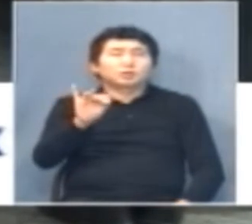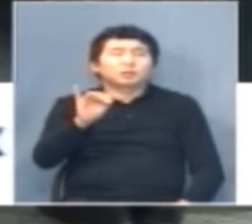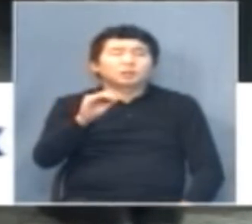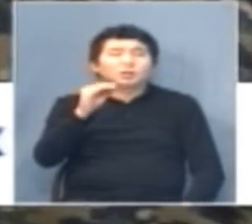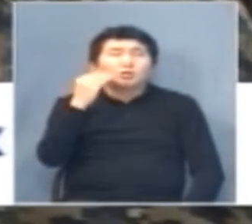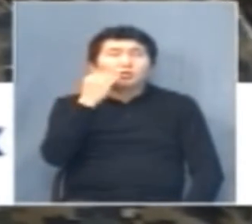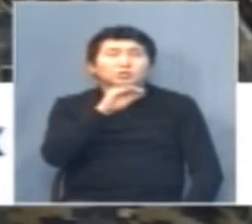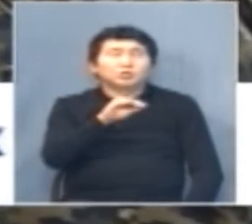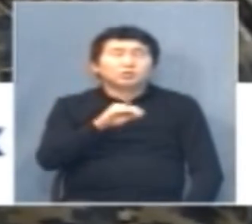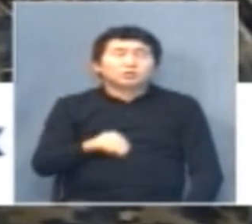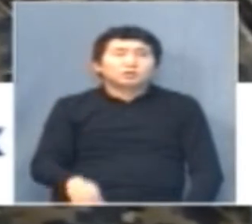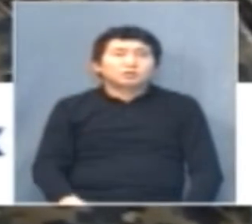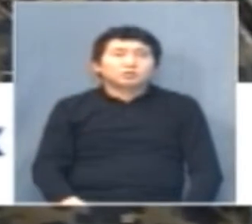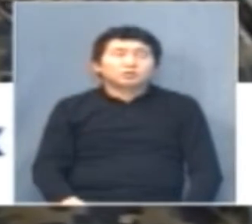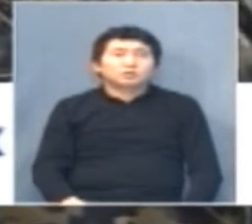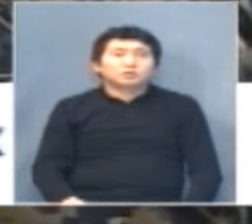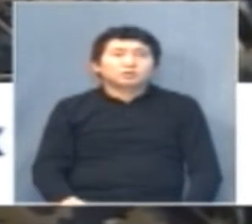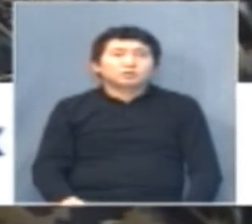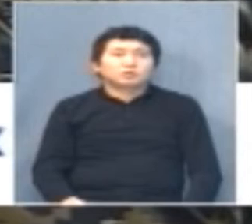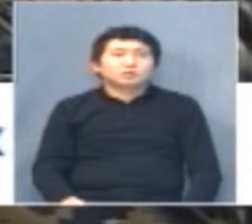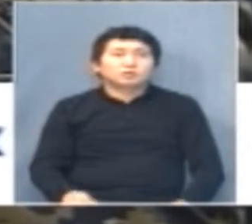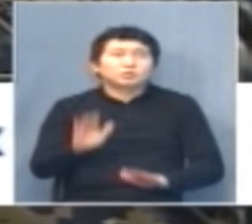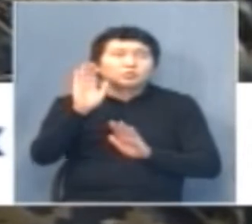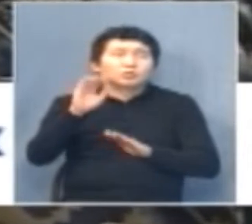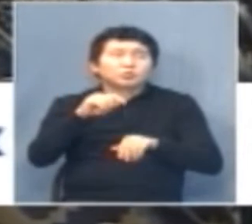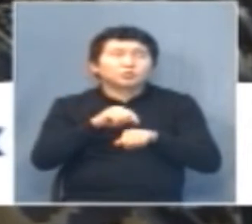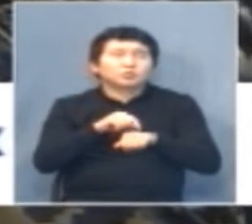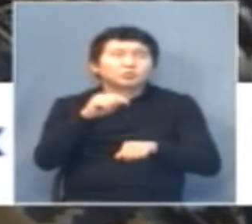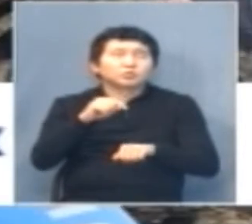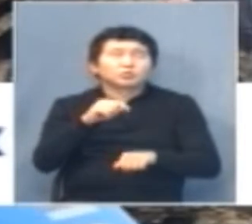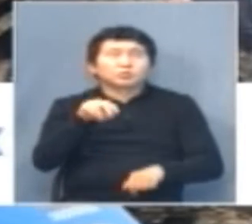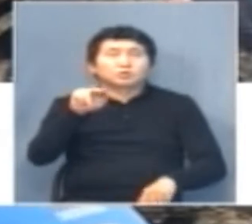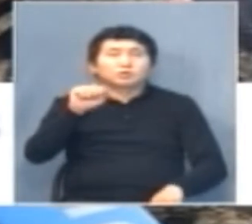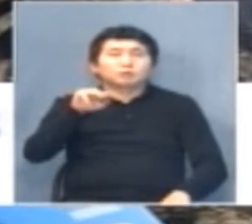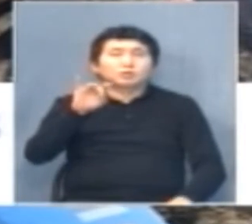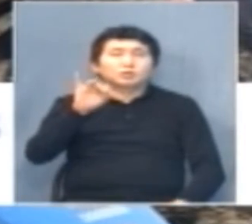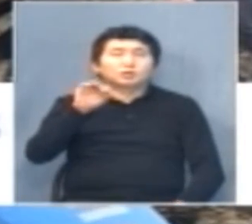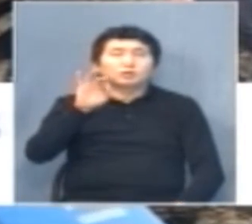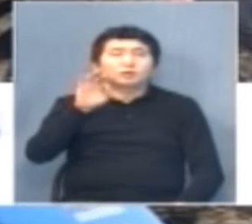предотвращать совершение преступлений можно только с чувством патриотизма и любовью к родине.